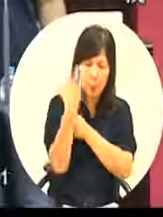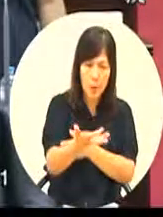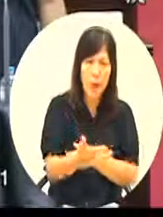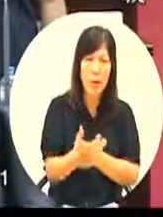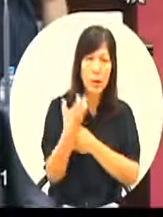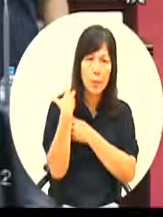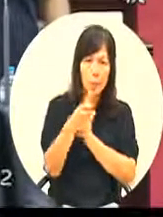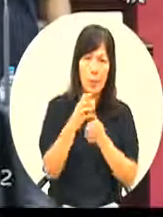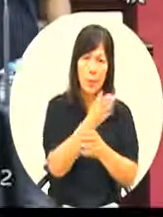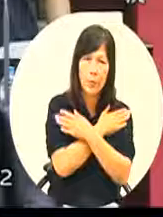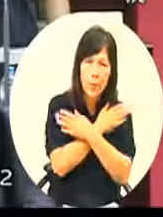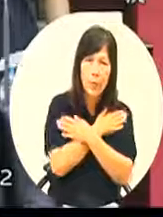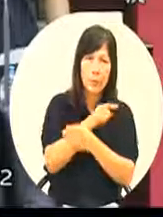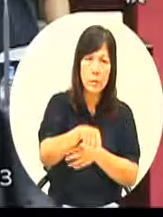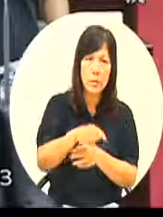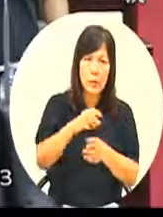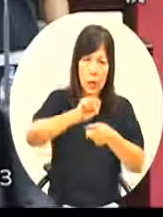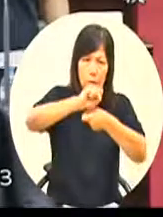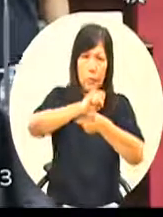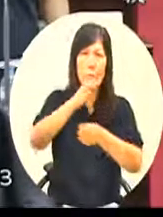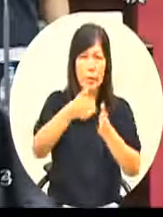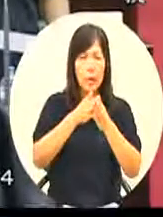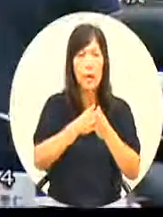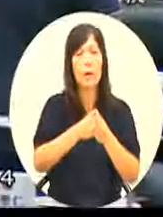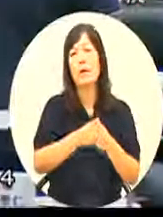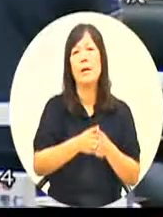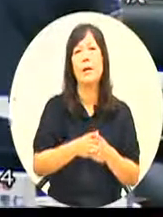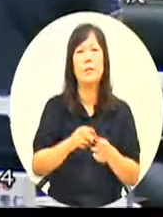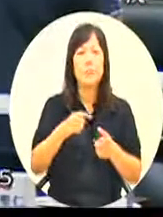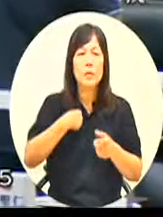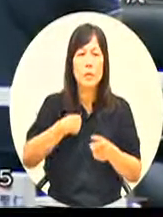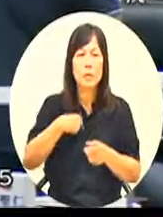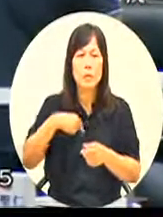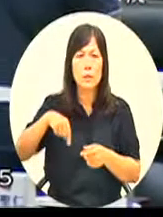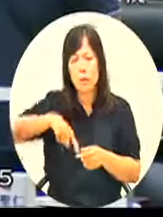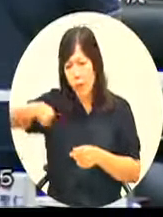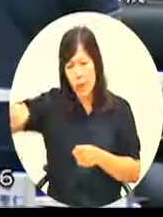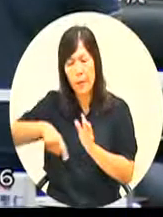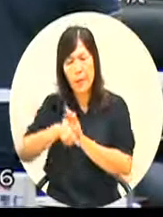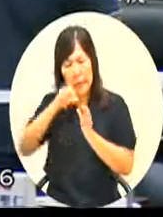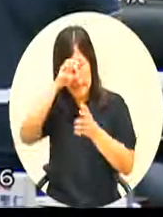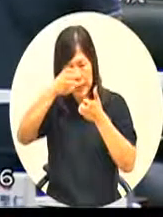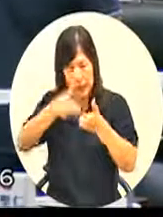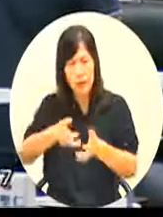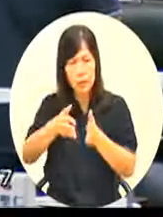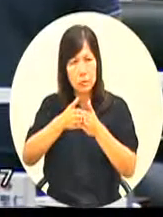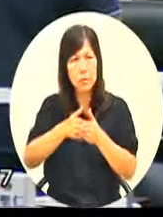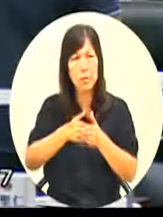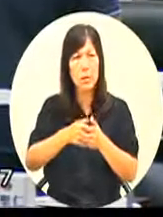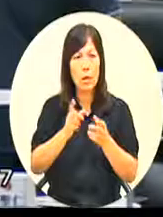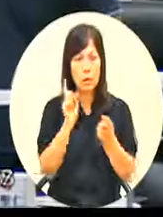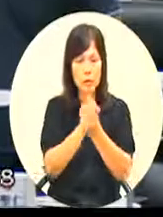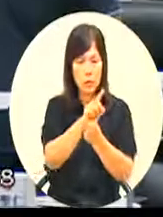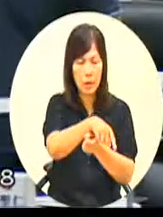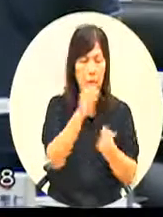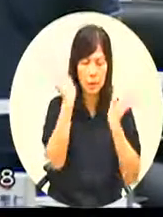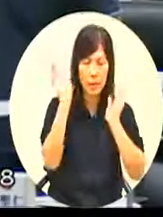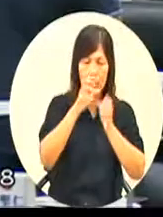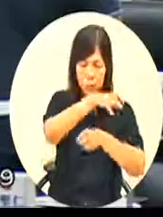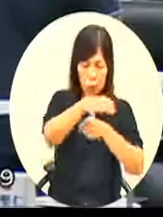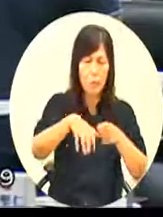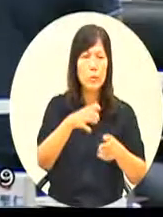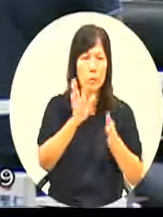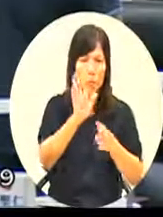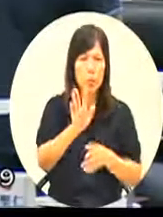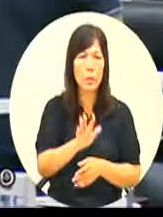公共的这个幼儿园的加速，我觉得这个都是我们很更重视这个幼儿的这个环境哦。那我们